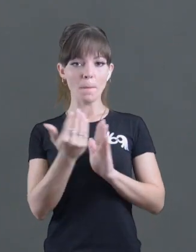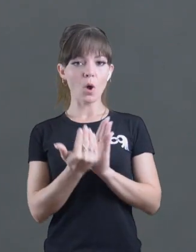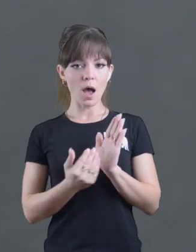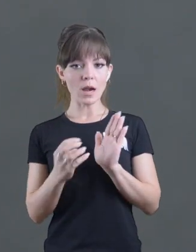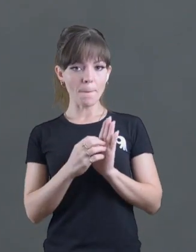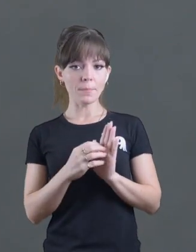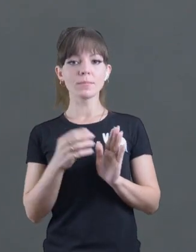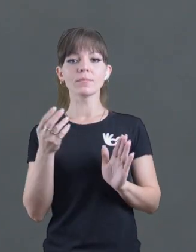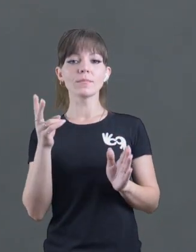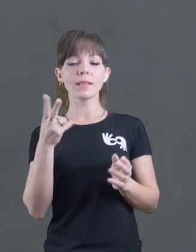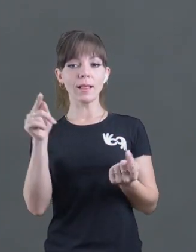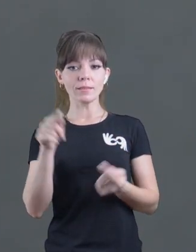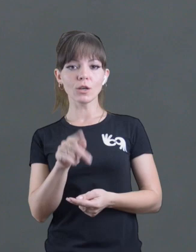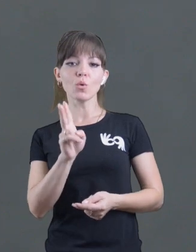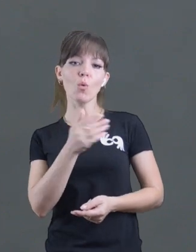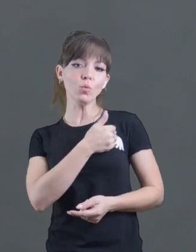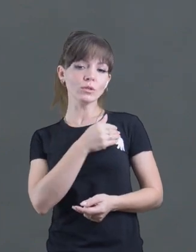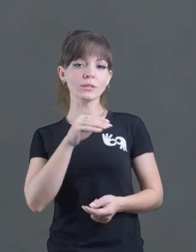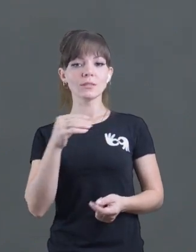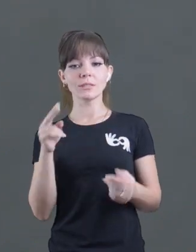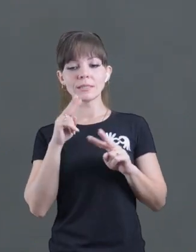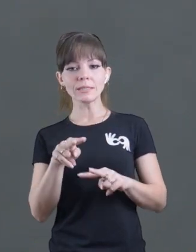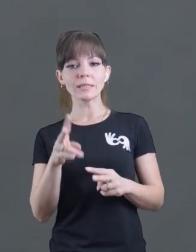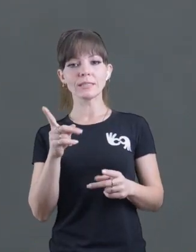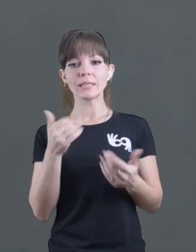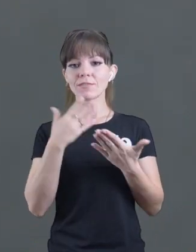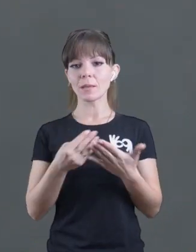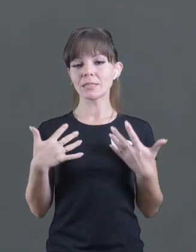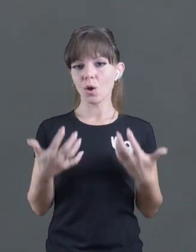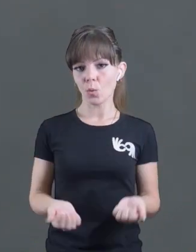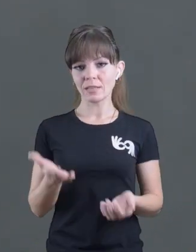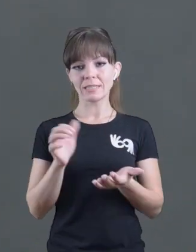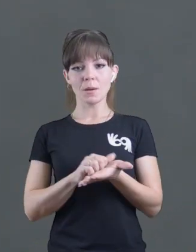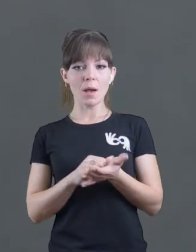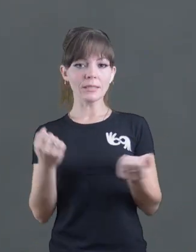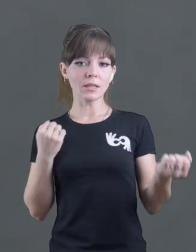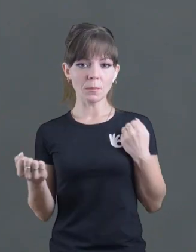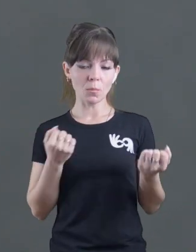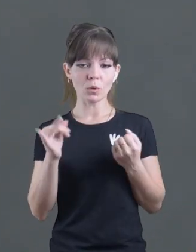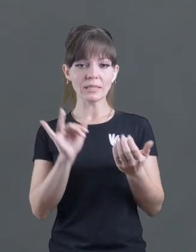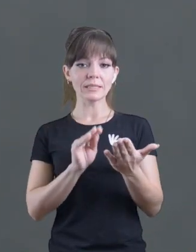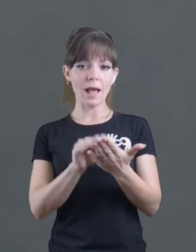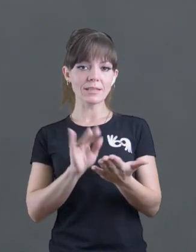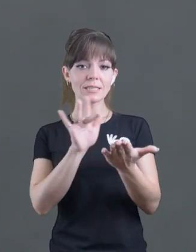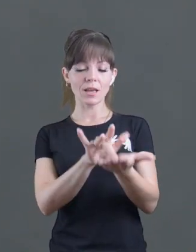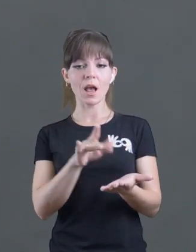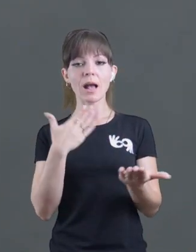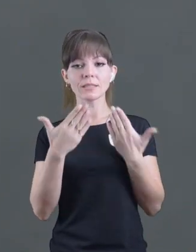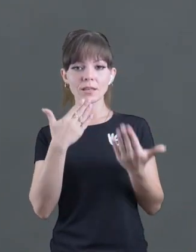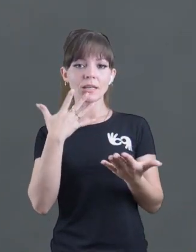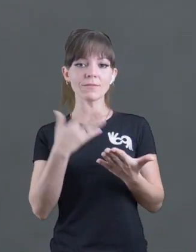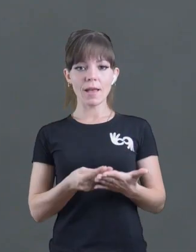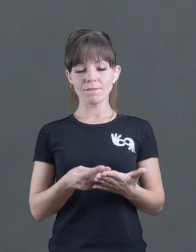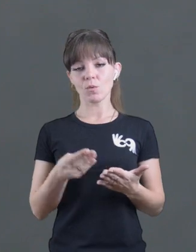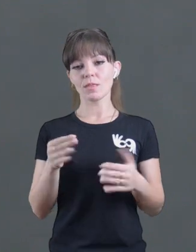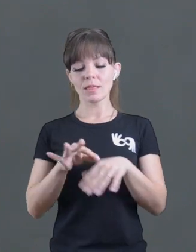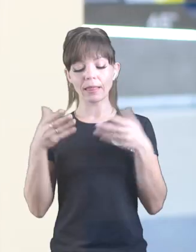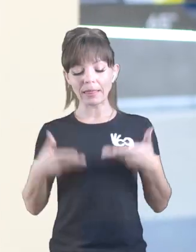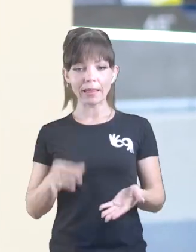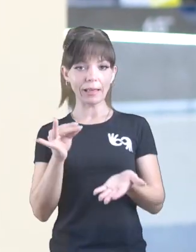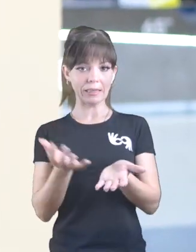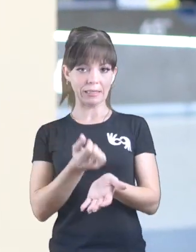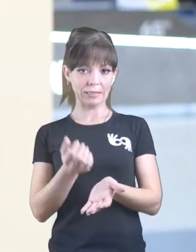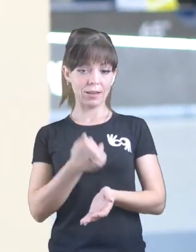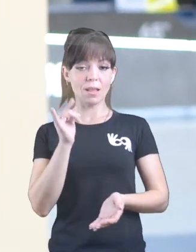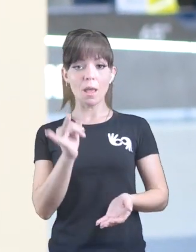лучших программ для тех, кто хочет следить за своим здоровьем, заниматься спортом и просто ставить цели касательно своего тела и достигать их.